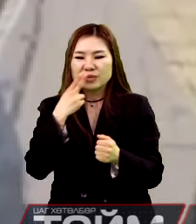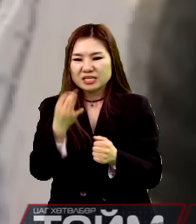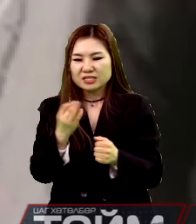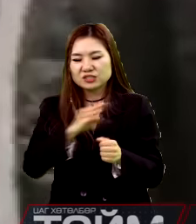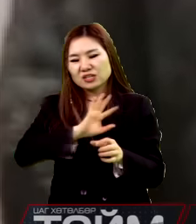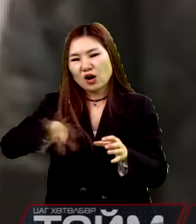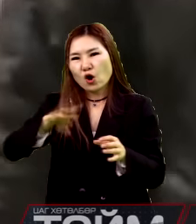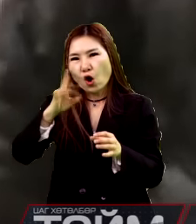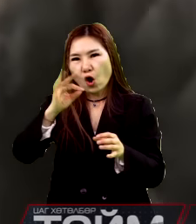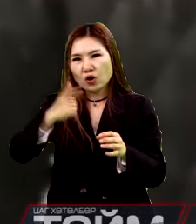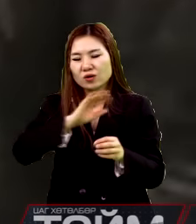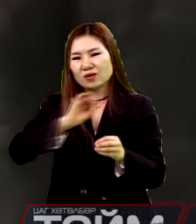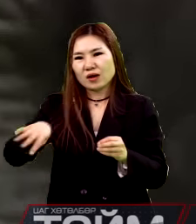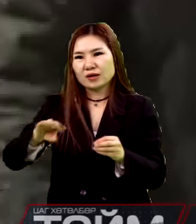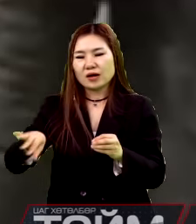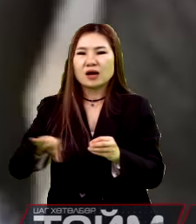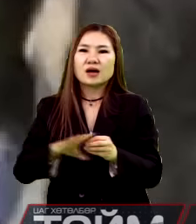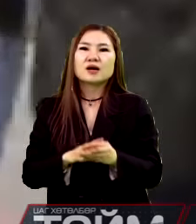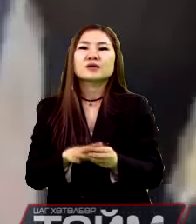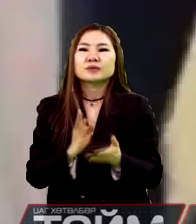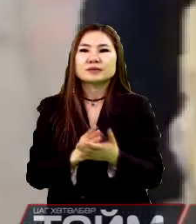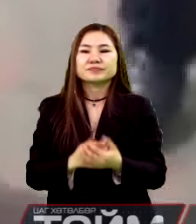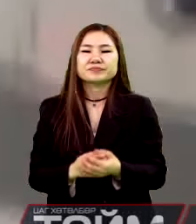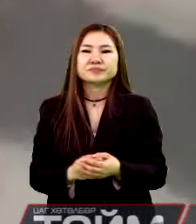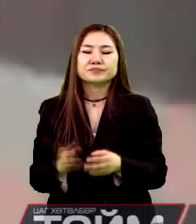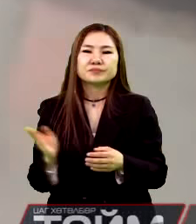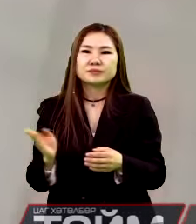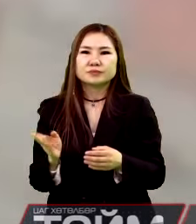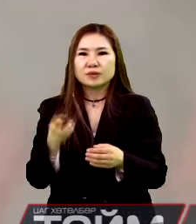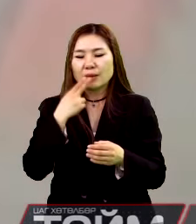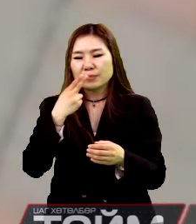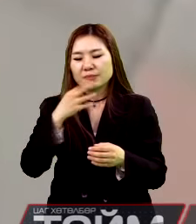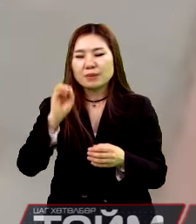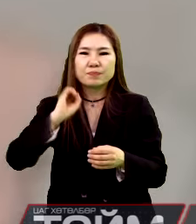хайдаг ийм зүйлүүд одоо энэ хардаа ингээд битүү өнгөөр тамхины иш